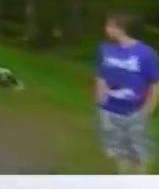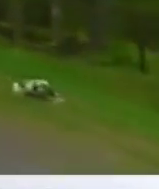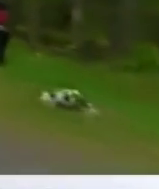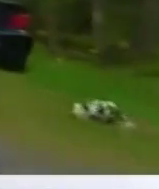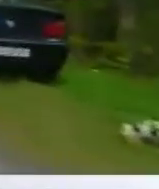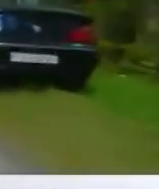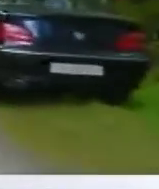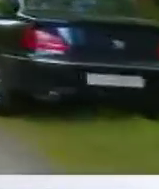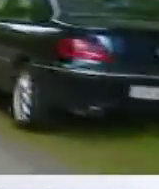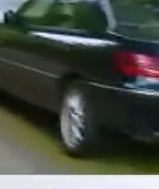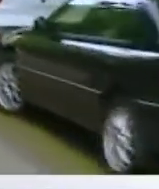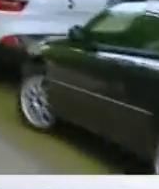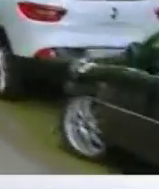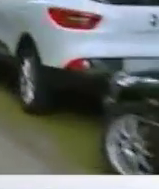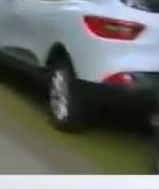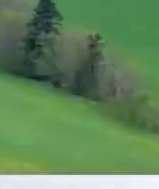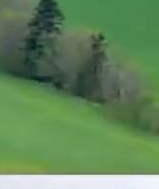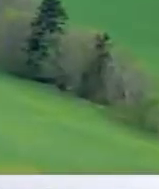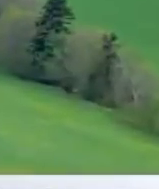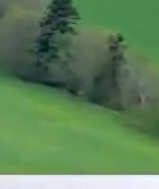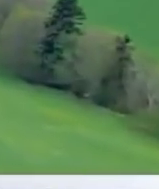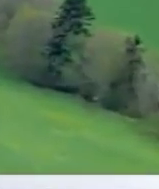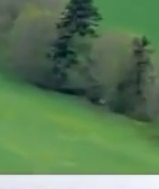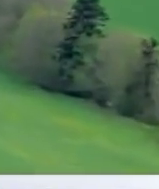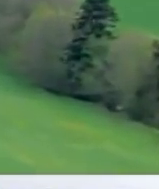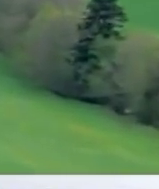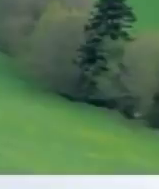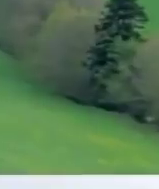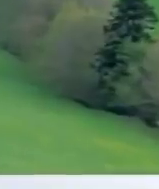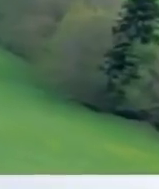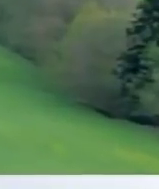4 категорийных и несколько некатегорийных подъемов.